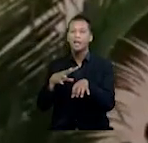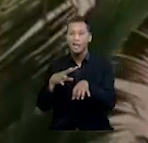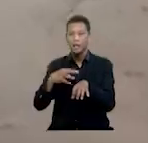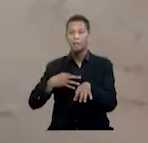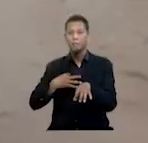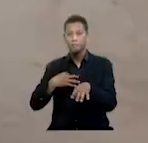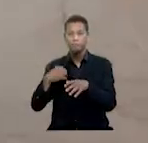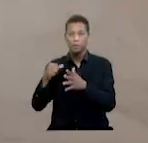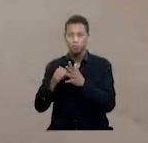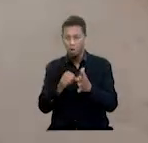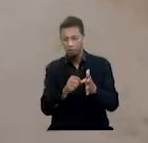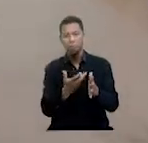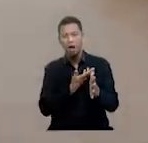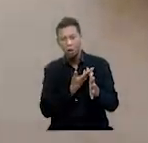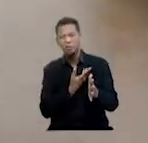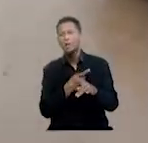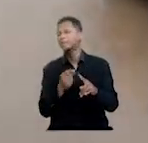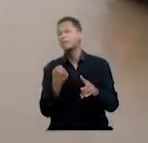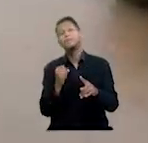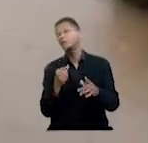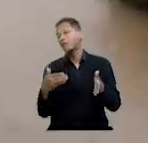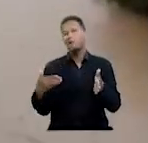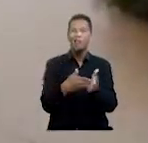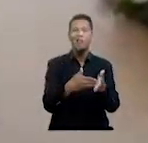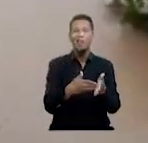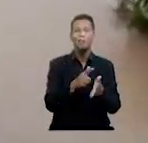warga korban banjir justru terjebak banjir susulan.